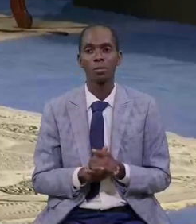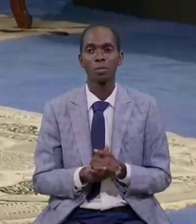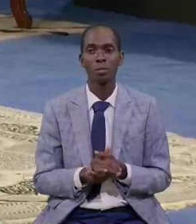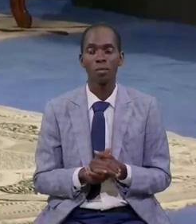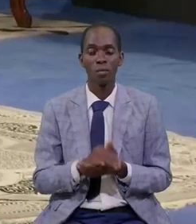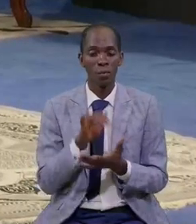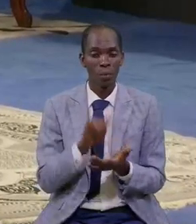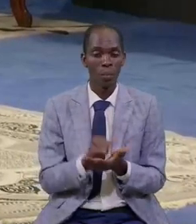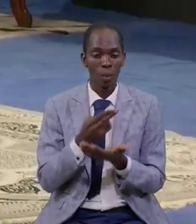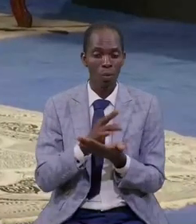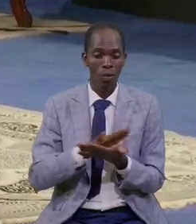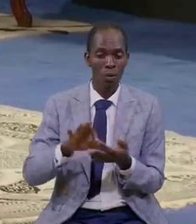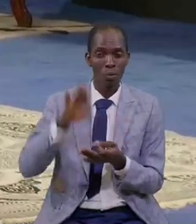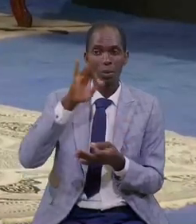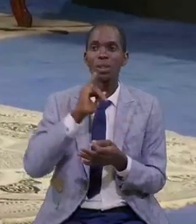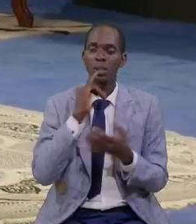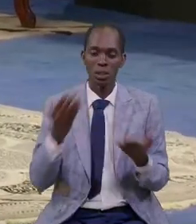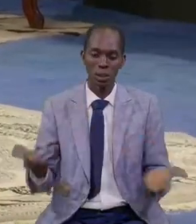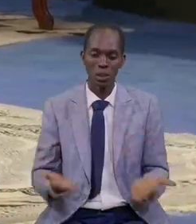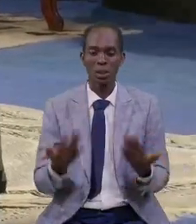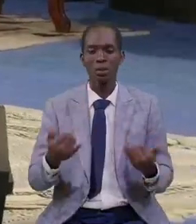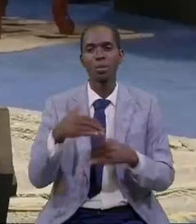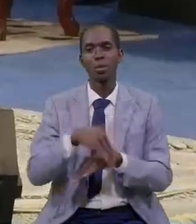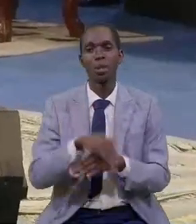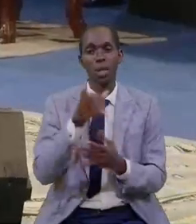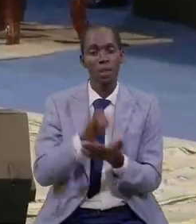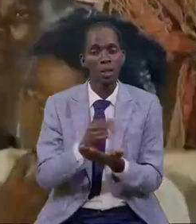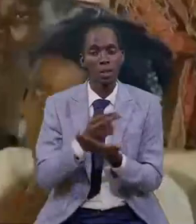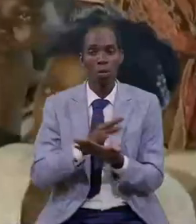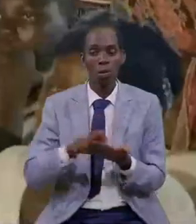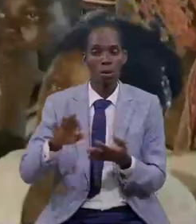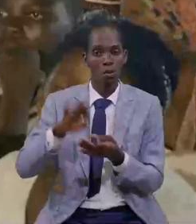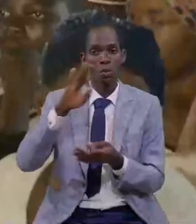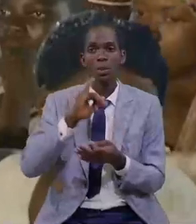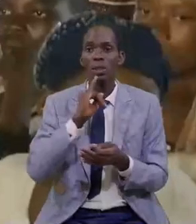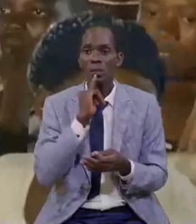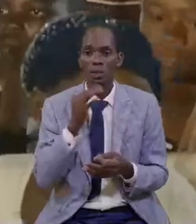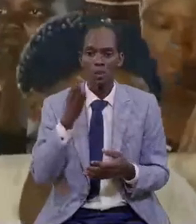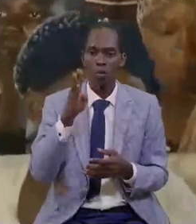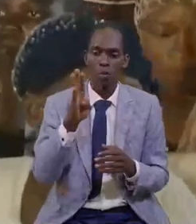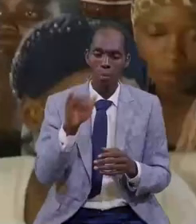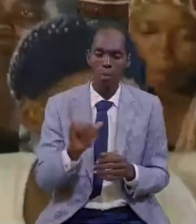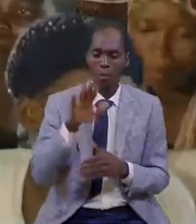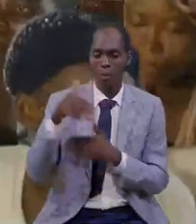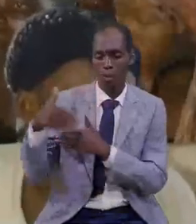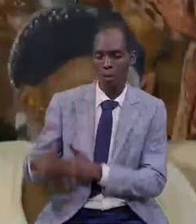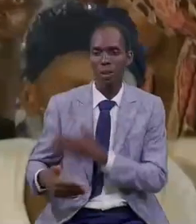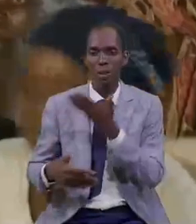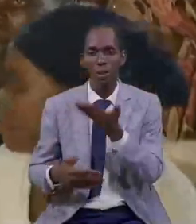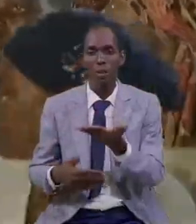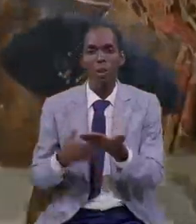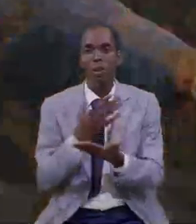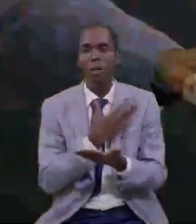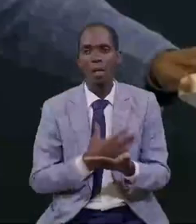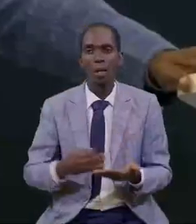ce Saint-Esprit est là ce Saint-Esprit est à tes côtés là maintenant et il